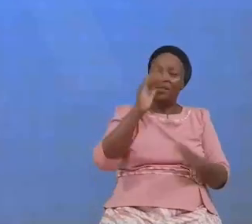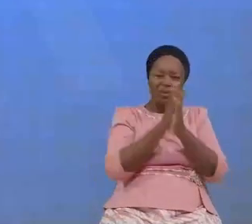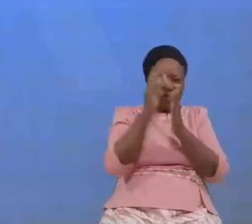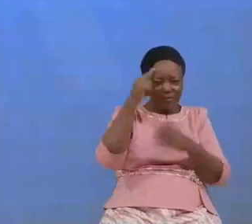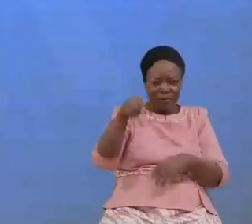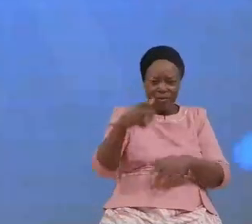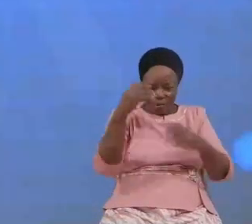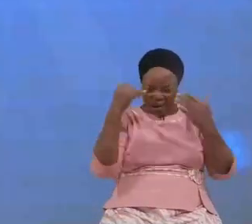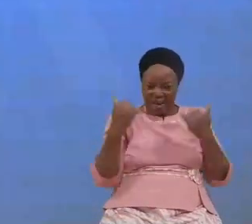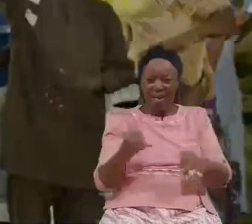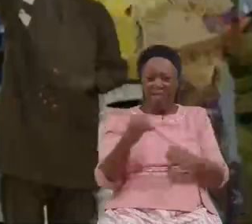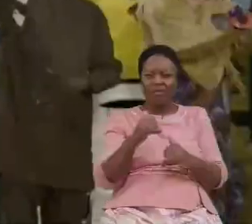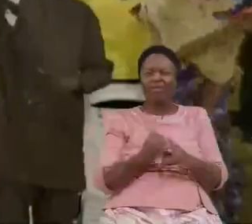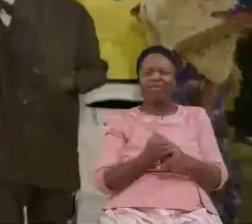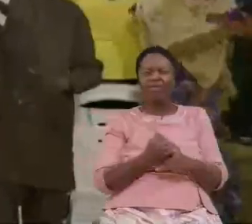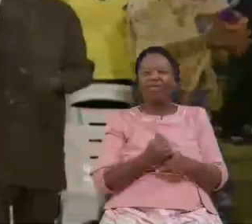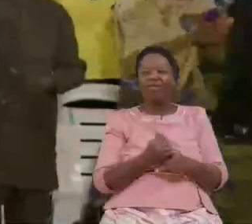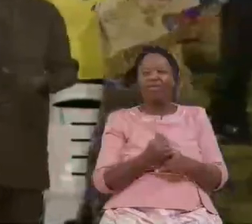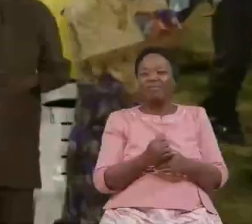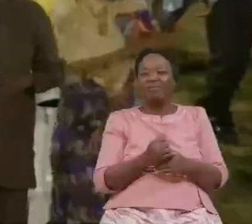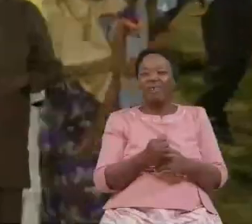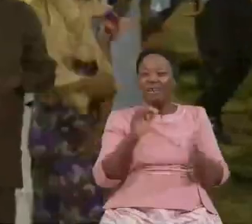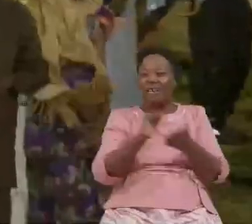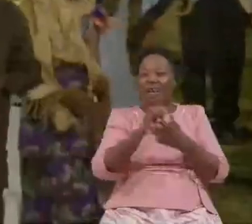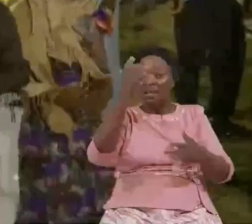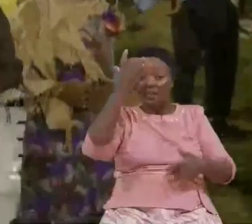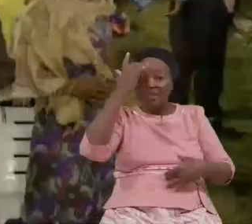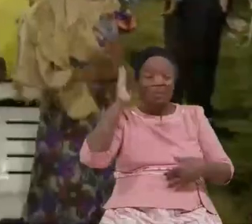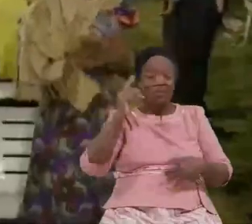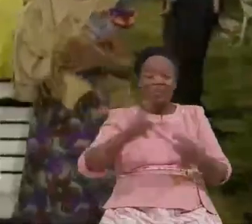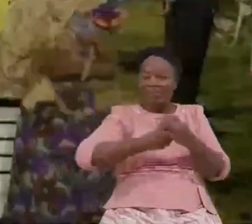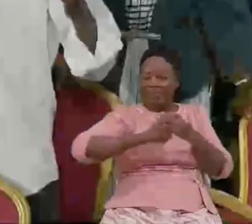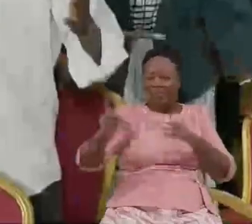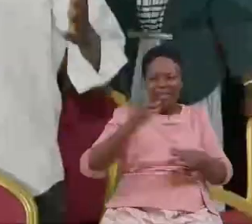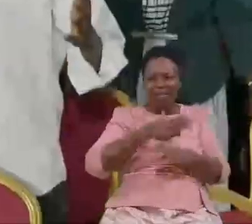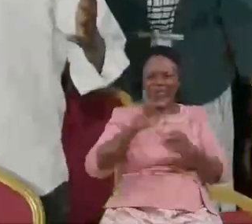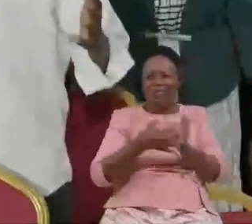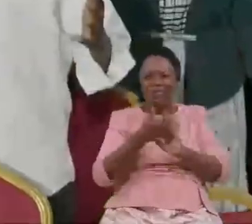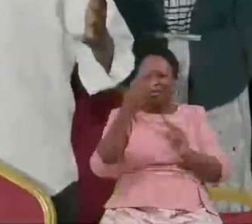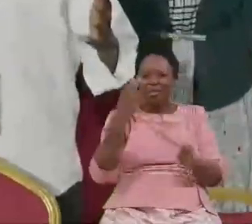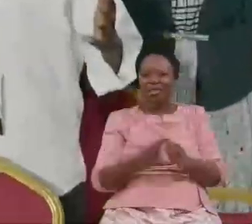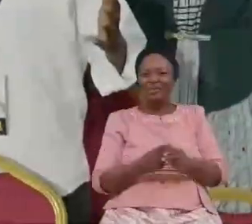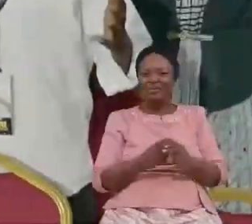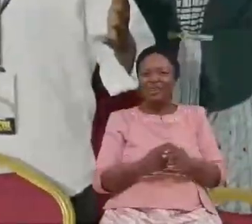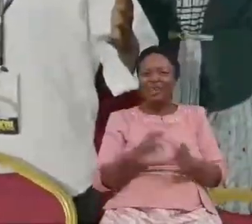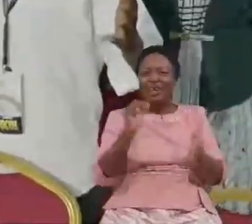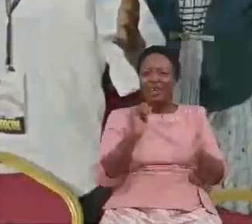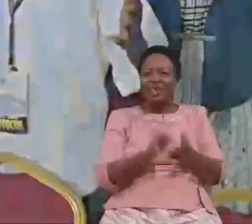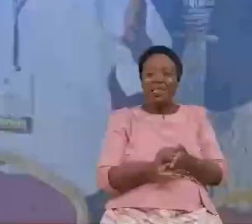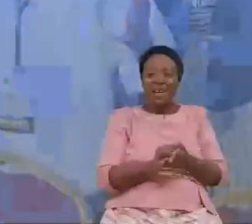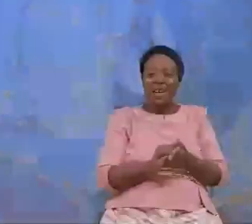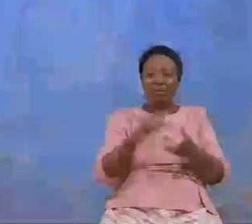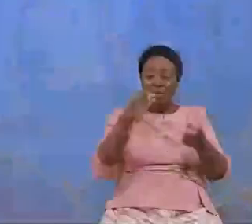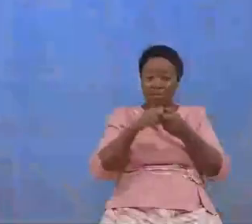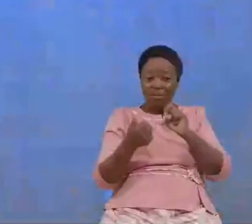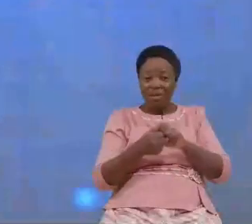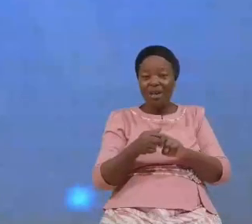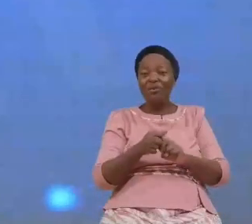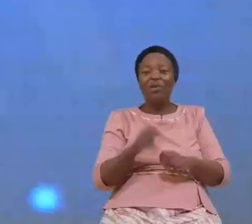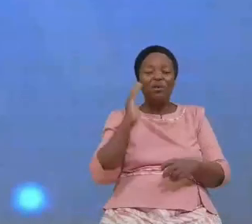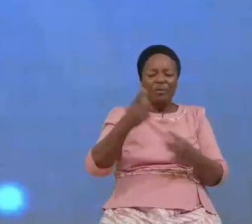maintenant cette maladie va disparaître cette infirmité va